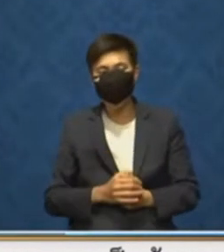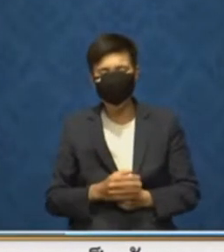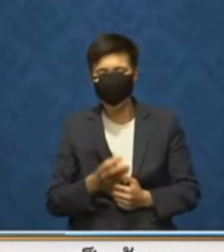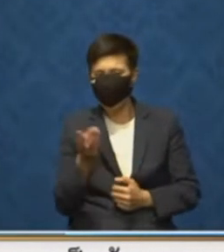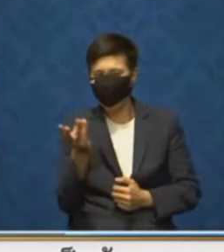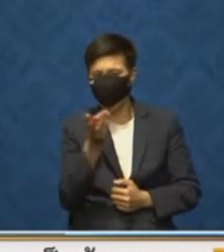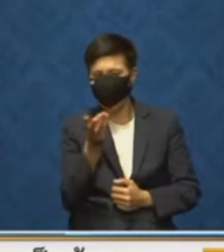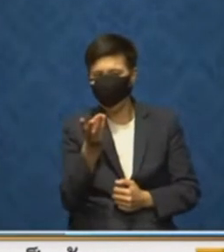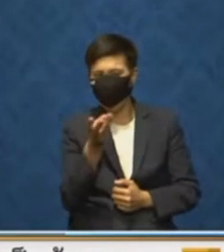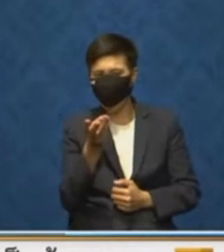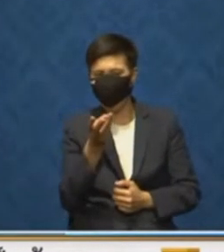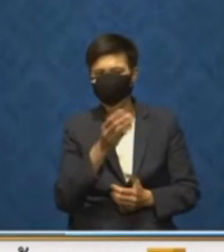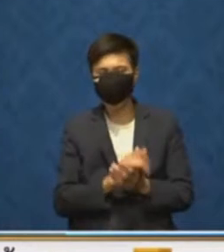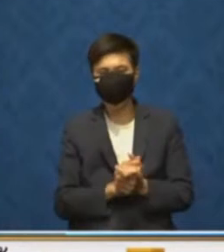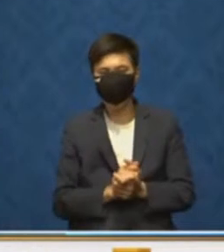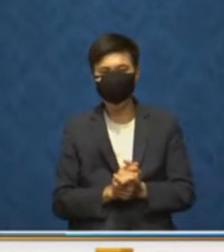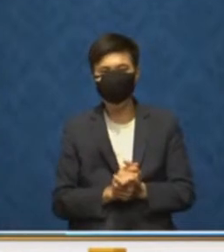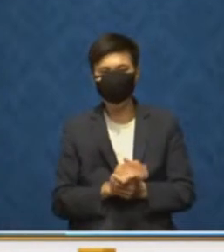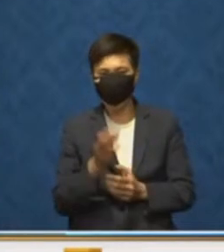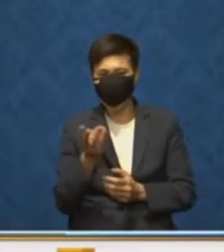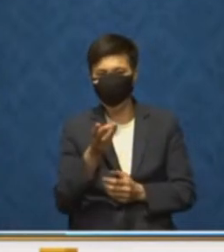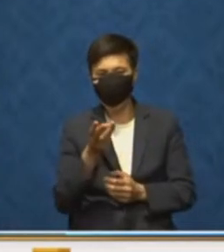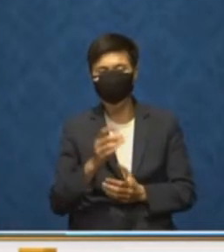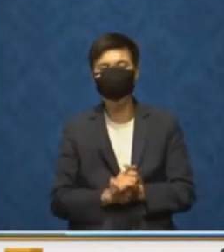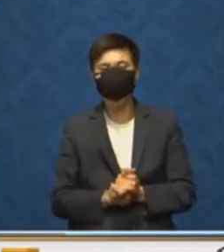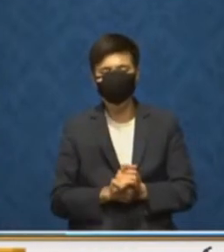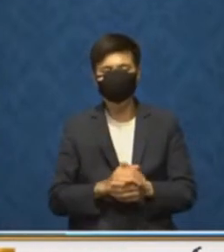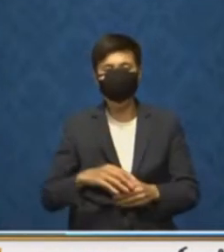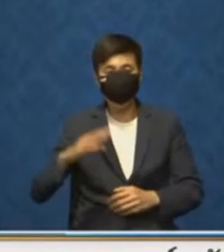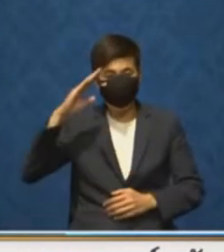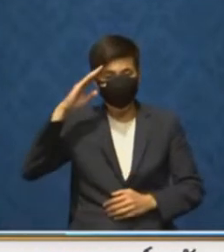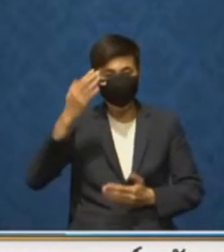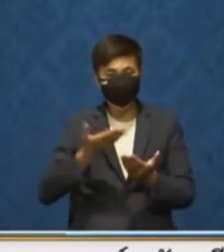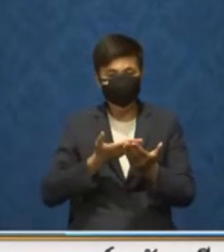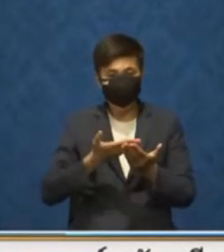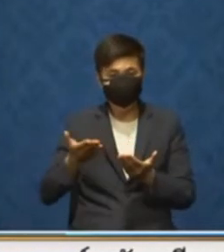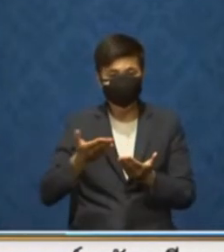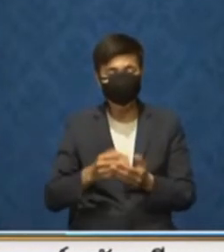งบมาซื้อของซื้ออาวุธของกองทัพอีกนะครับ